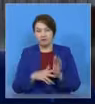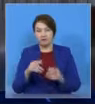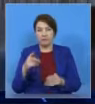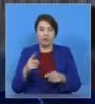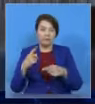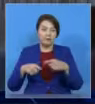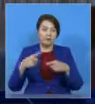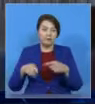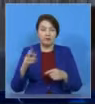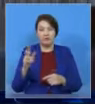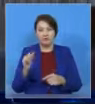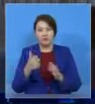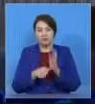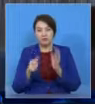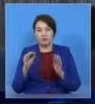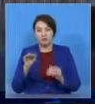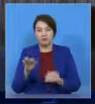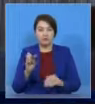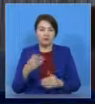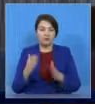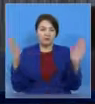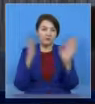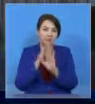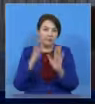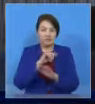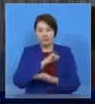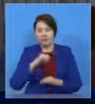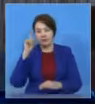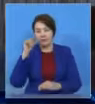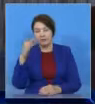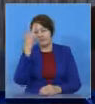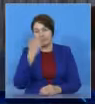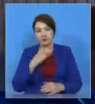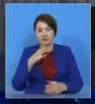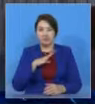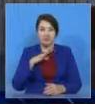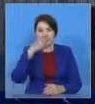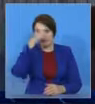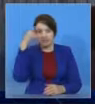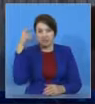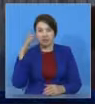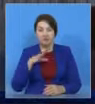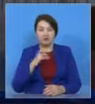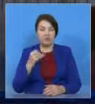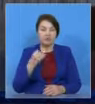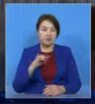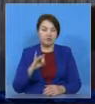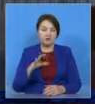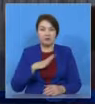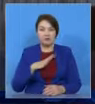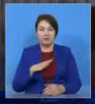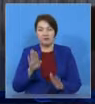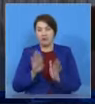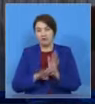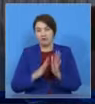тонн. В связи с погодными условиями, сами знаете, лето было жаркое, у «Пригородного» был неурожай